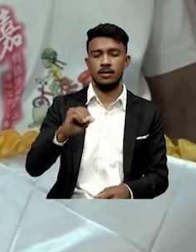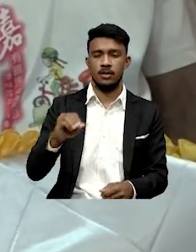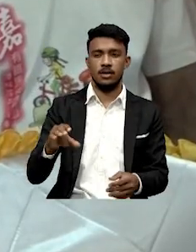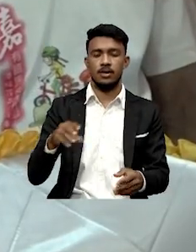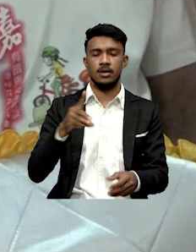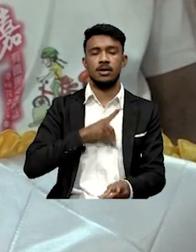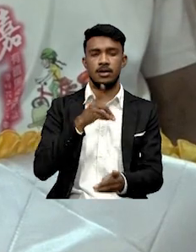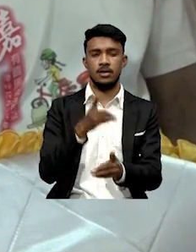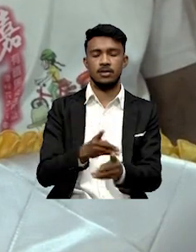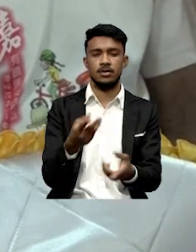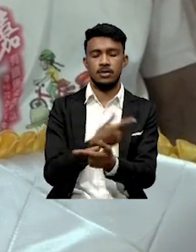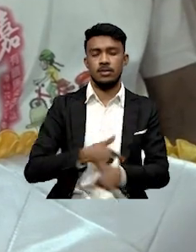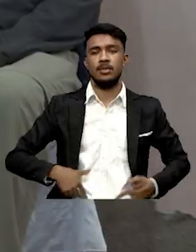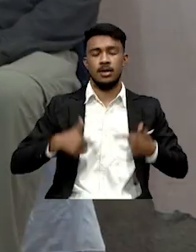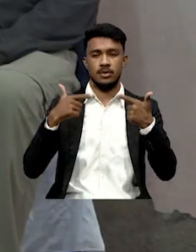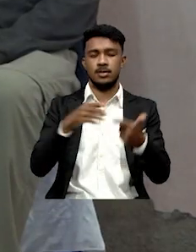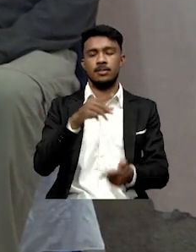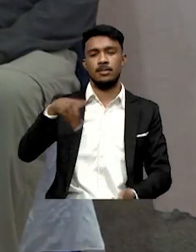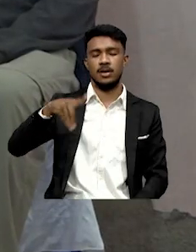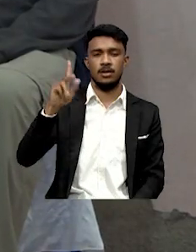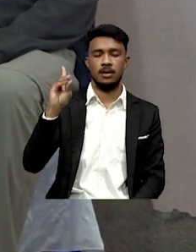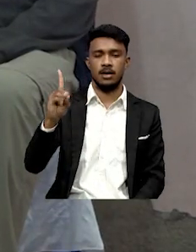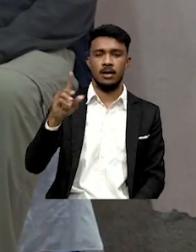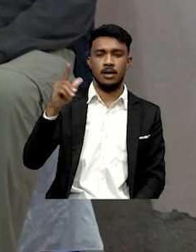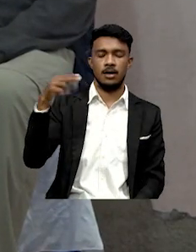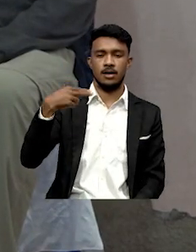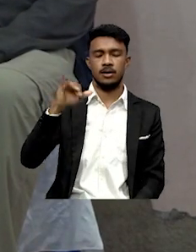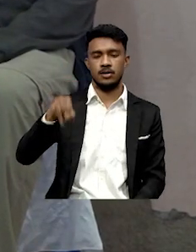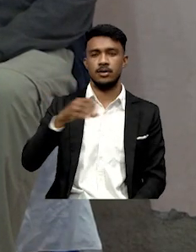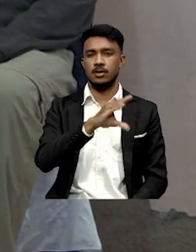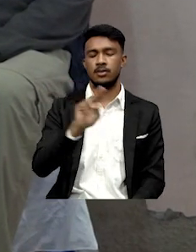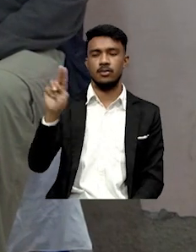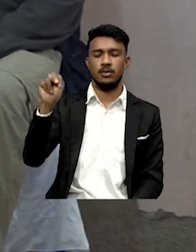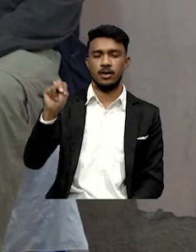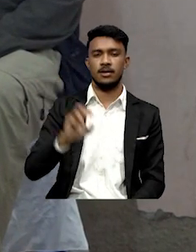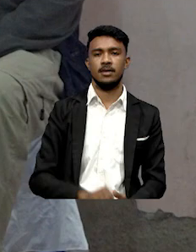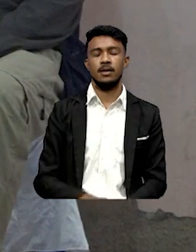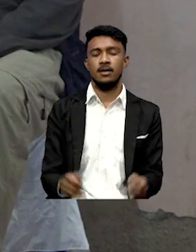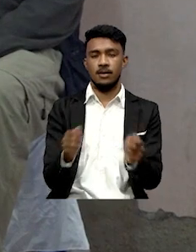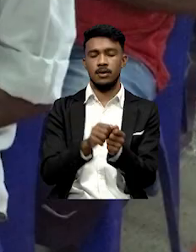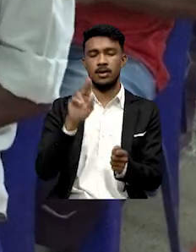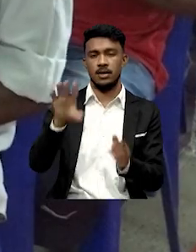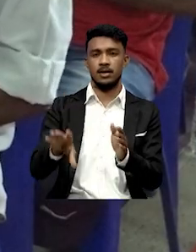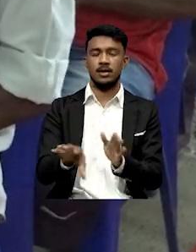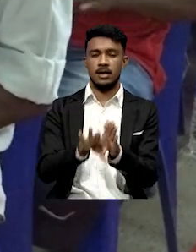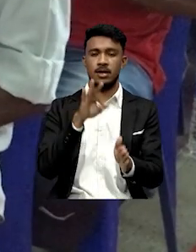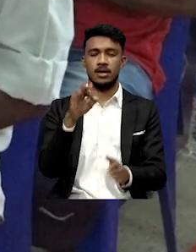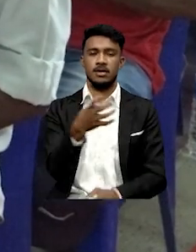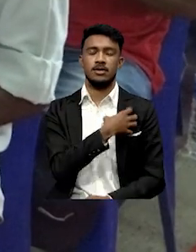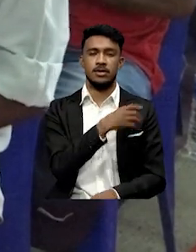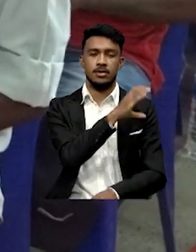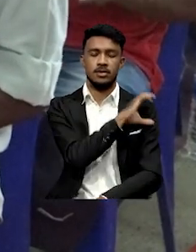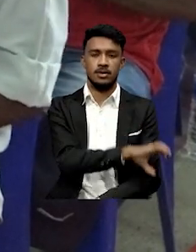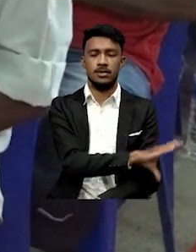Direitus Humanus no Justisa PDHJ no Observador Internasional Uniaun Europea alende nemos hetan siguransa husi Polisia Nasional Timor